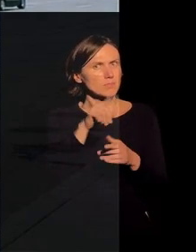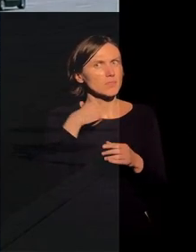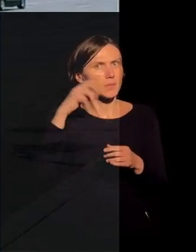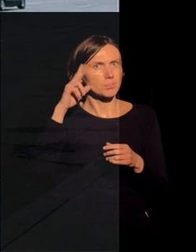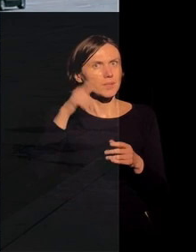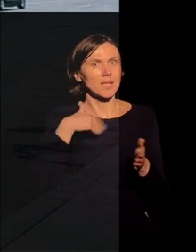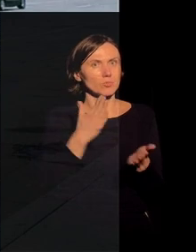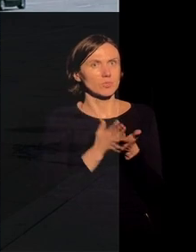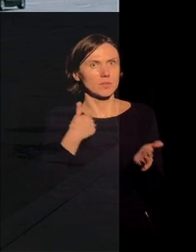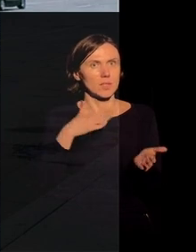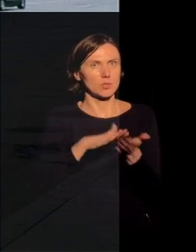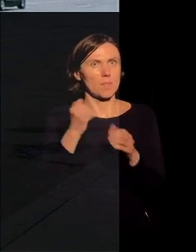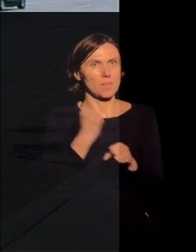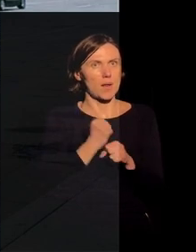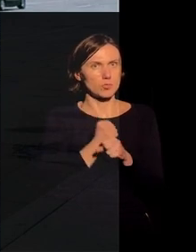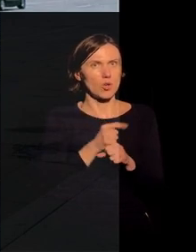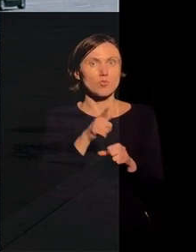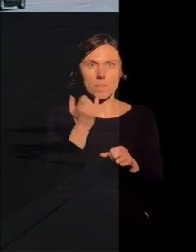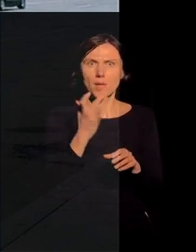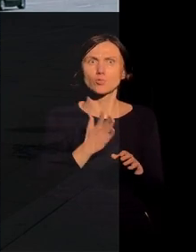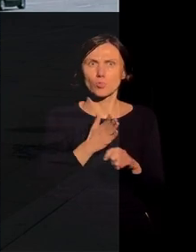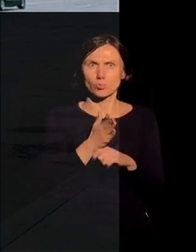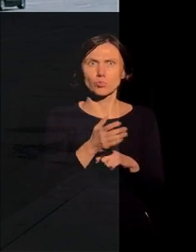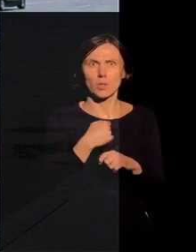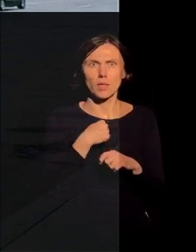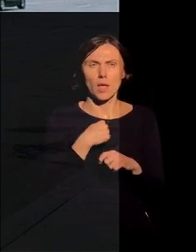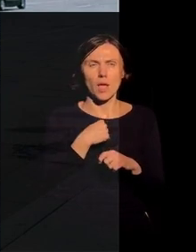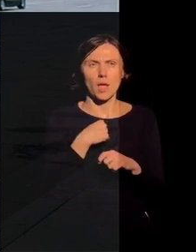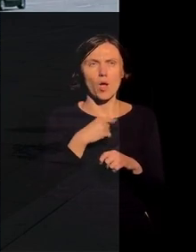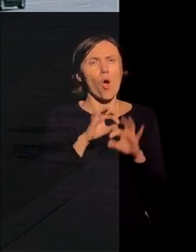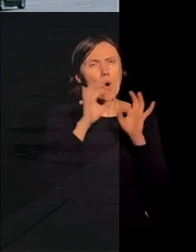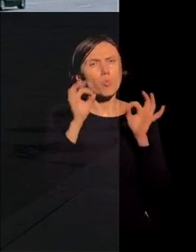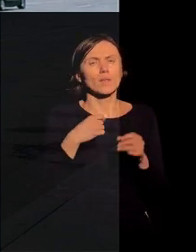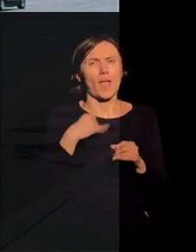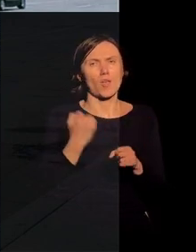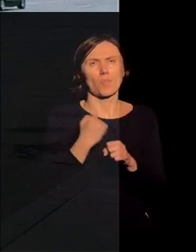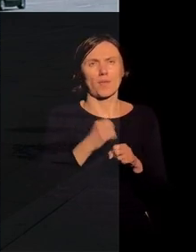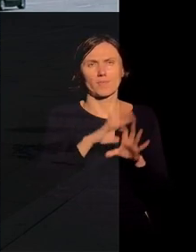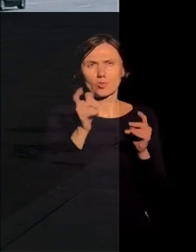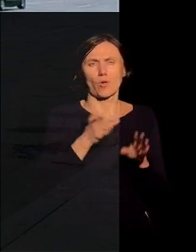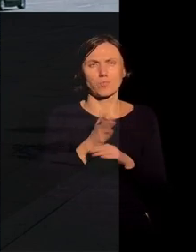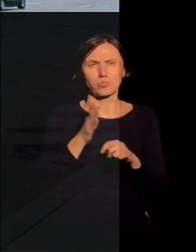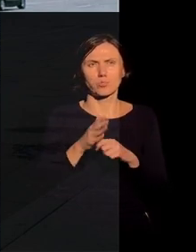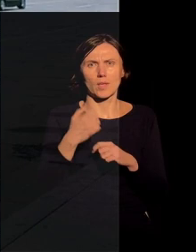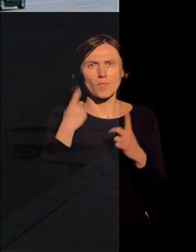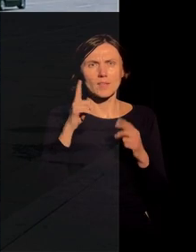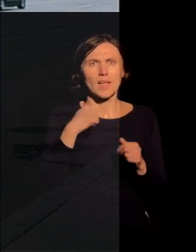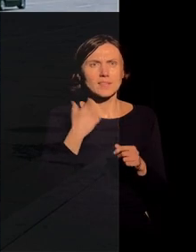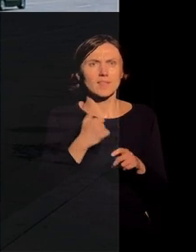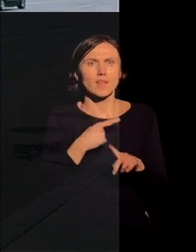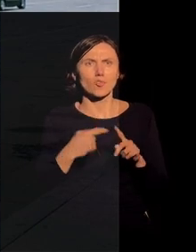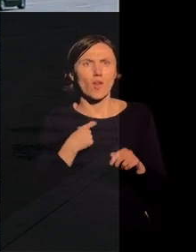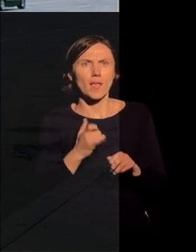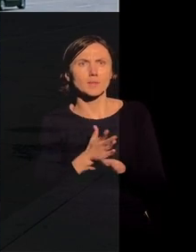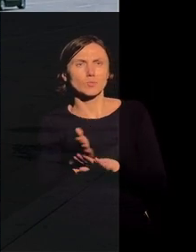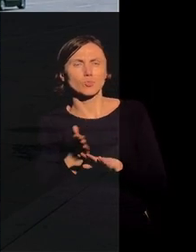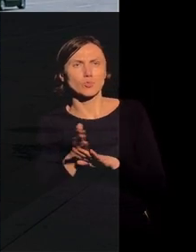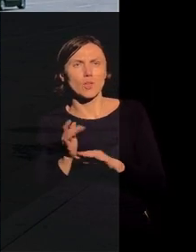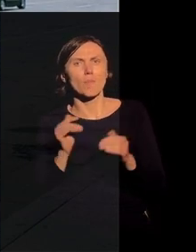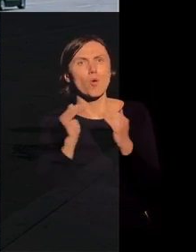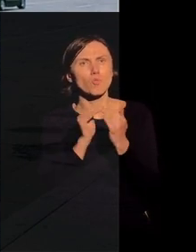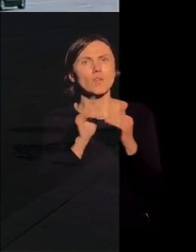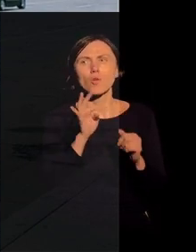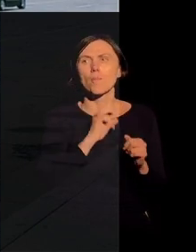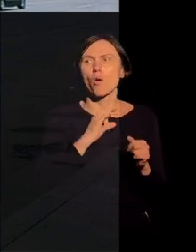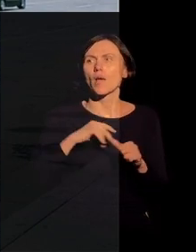zacząłem pracować, to już było bardzo późno, jakby ja dosyć, w ogóle wszystko robię późno, tak mi się wydaje, że jakby ze wszystkim jestem trochę spóźniony, porównując